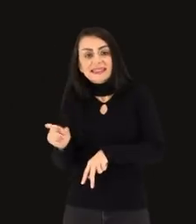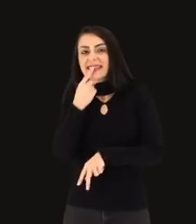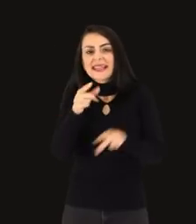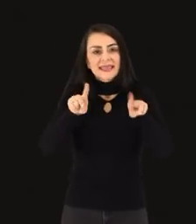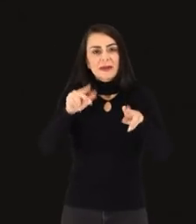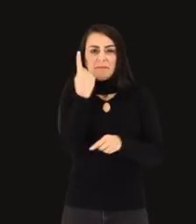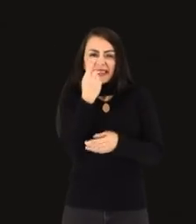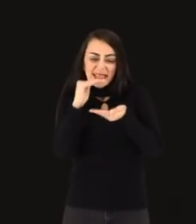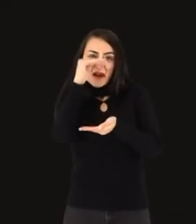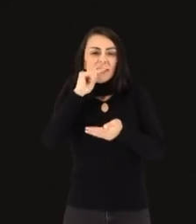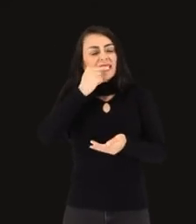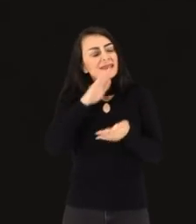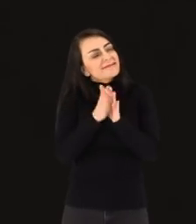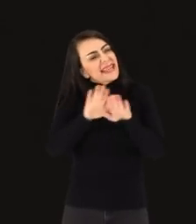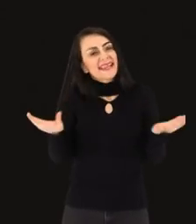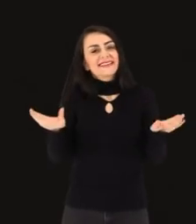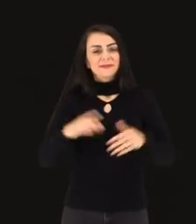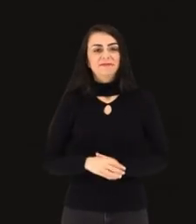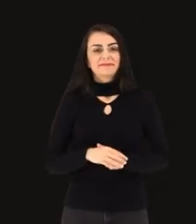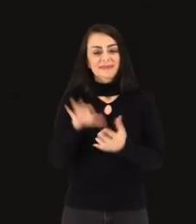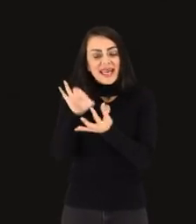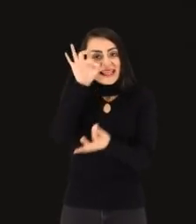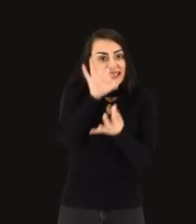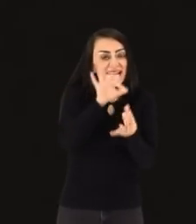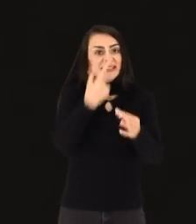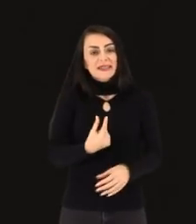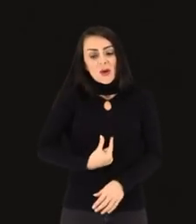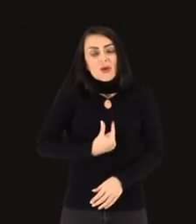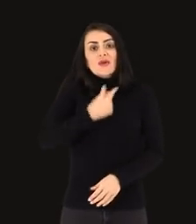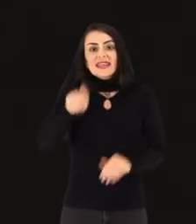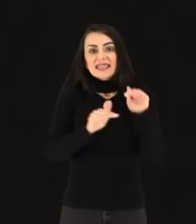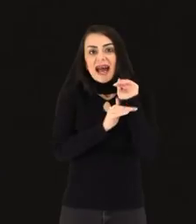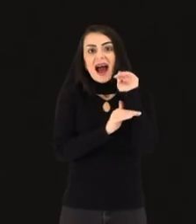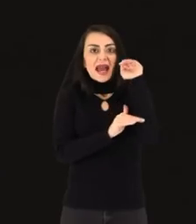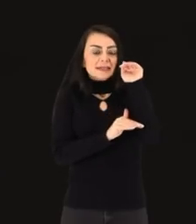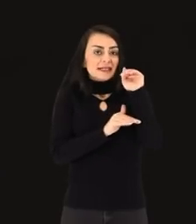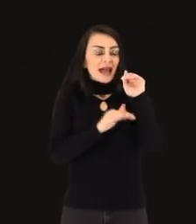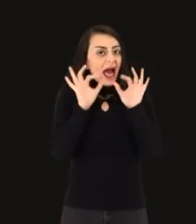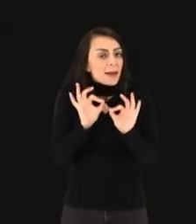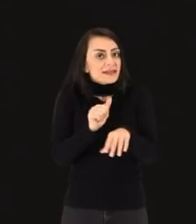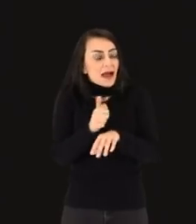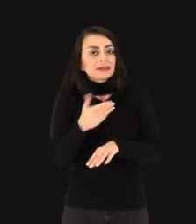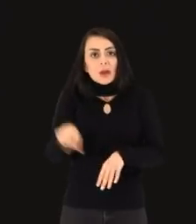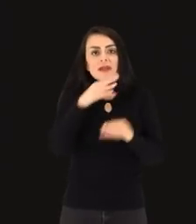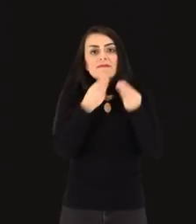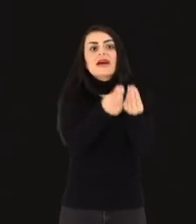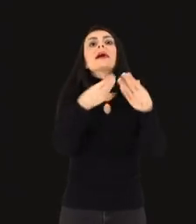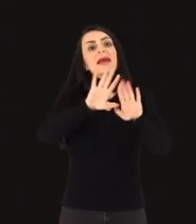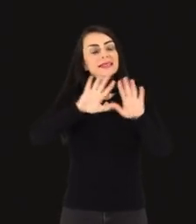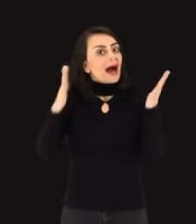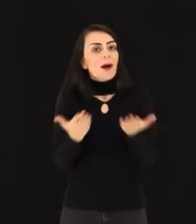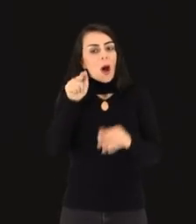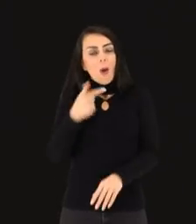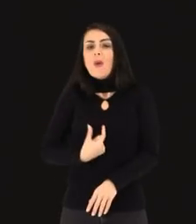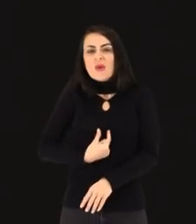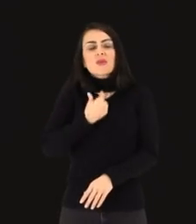sevindirmek, bir babaya rahat bir nefes aldırmak ya da bütün bir evi mutlu etmek o kadar da zor değil. Sizin de durumunuz